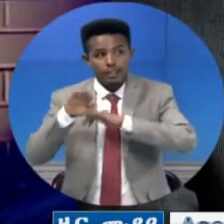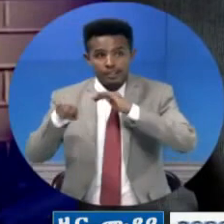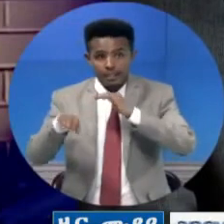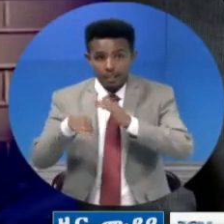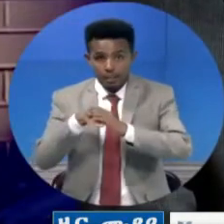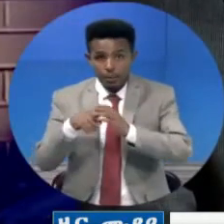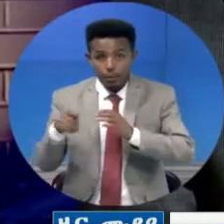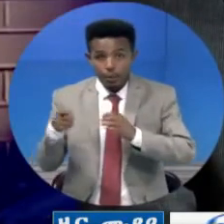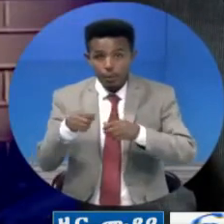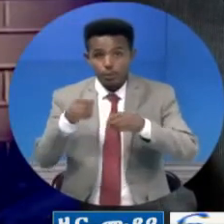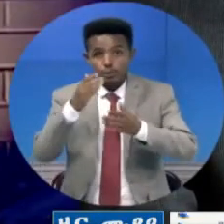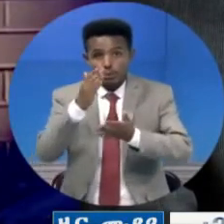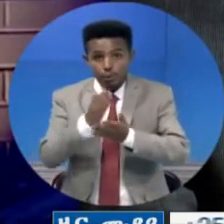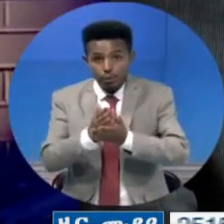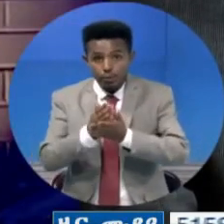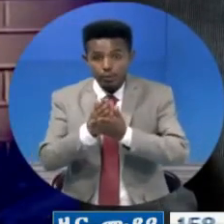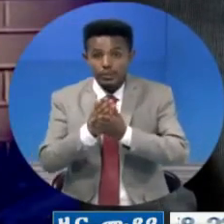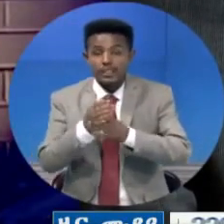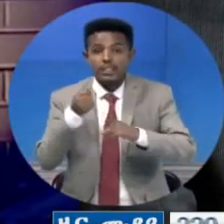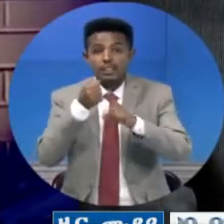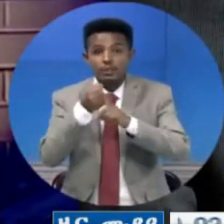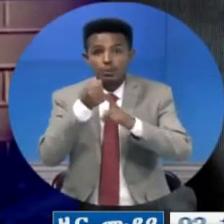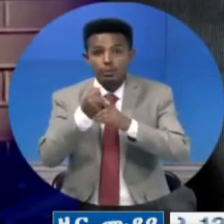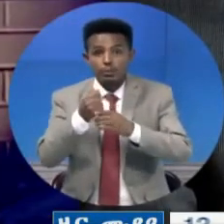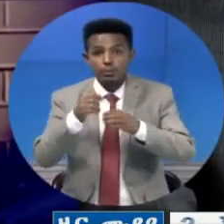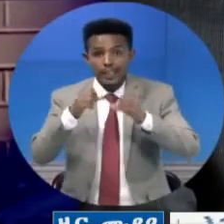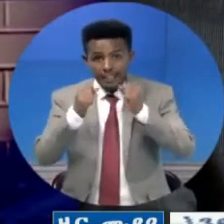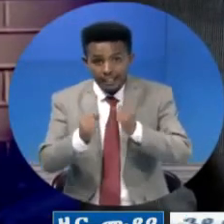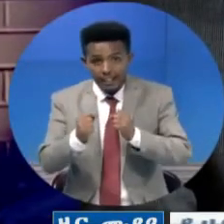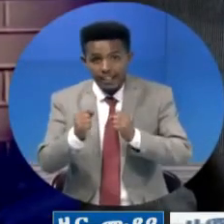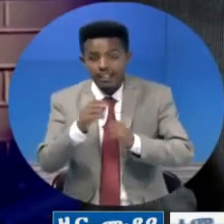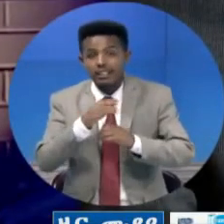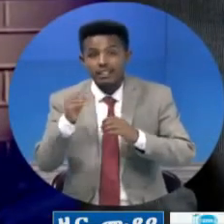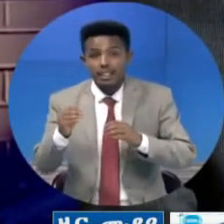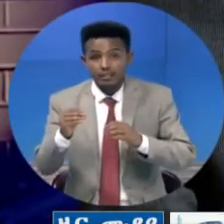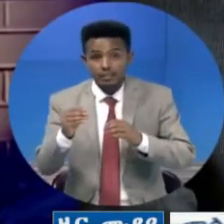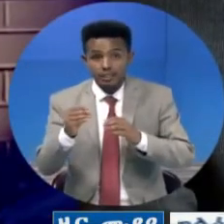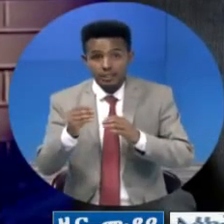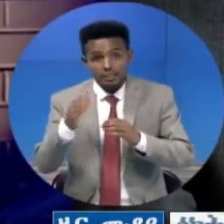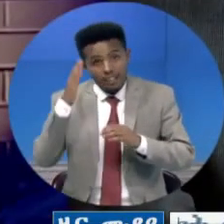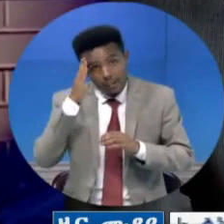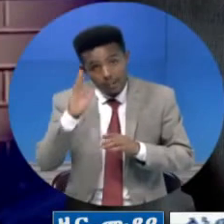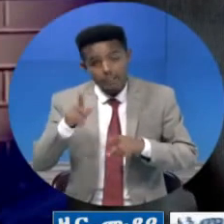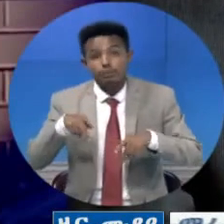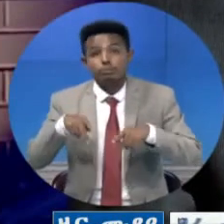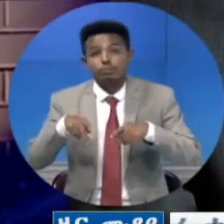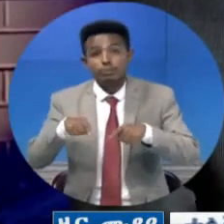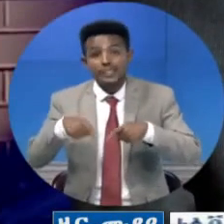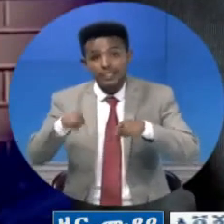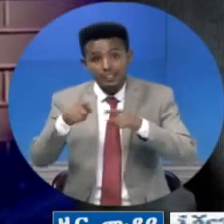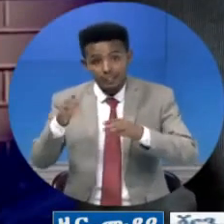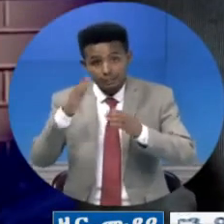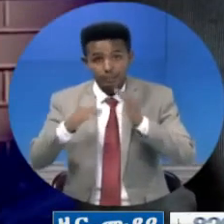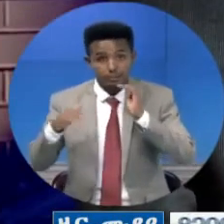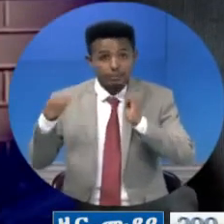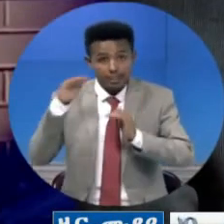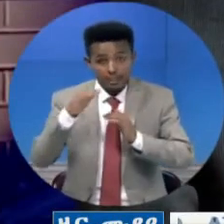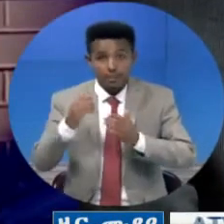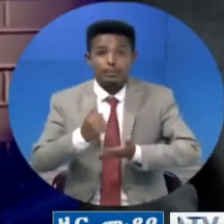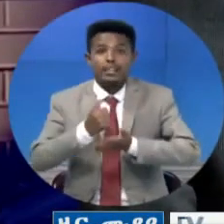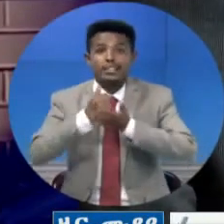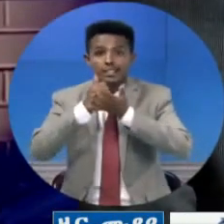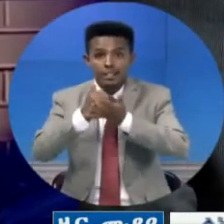ቆሞ ትግሉን ማጠናከርና ሳያውቃቸው ከመተቸት ይልቅ አውቋቸው አብሮ እየሰራ